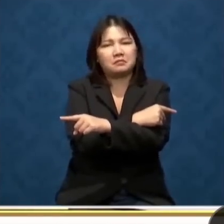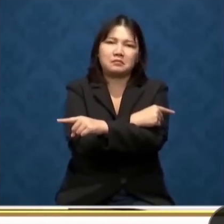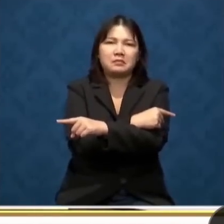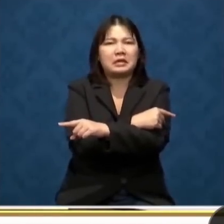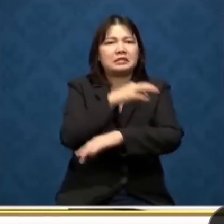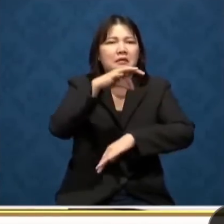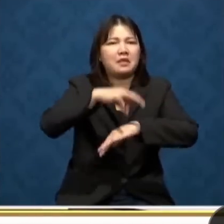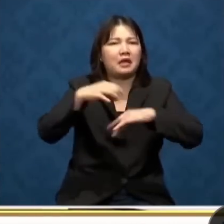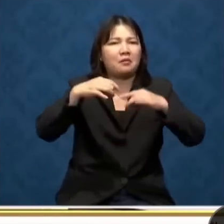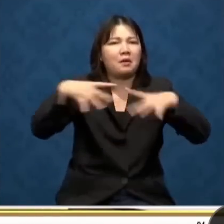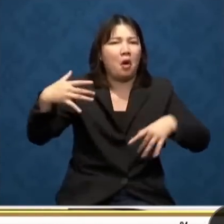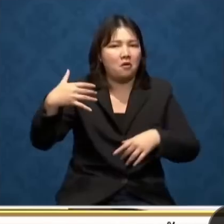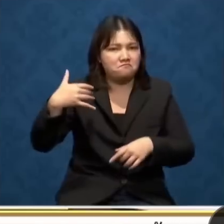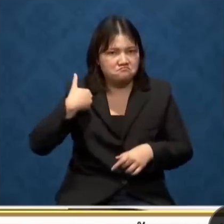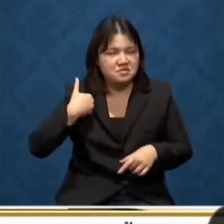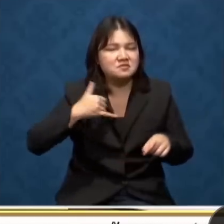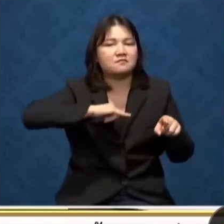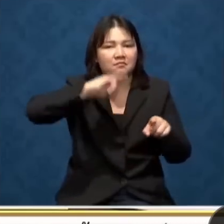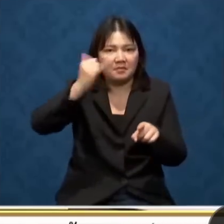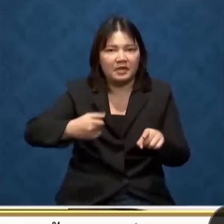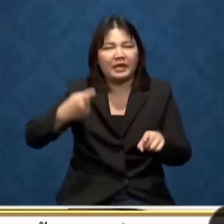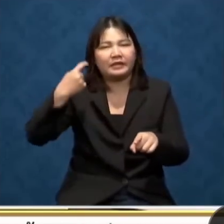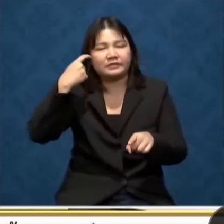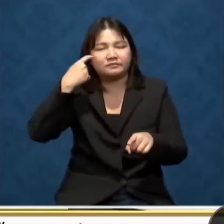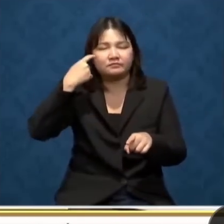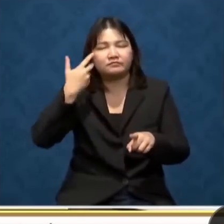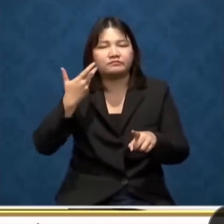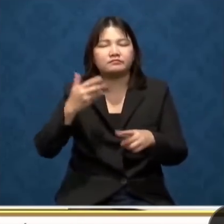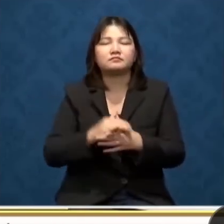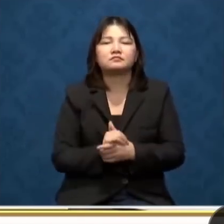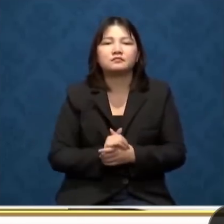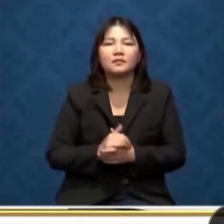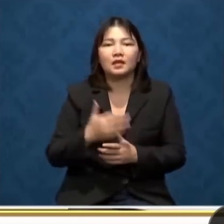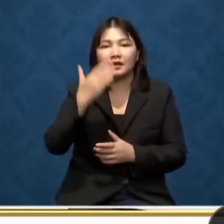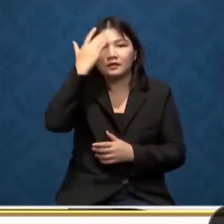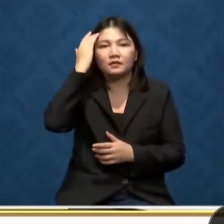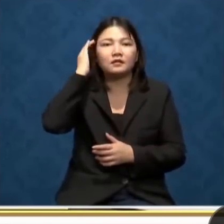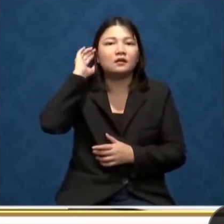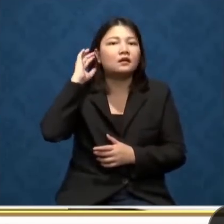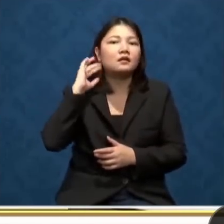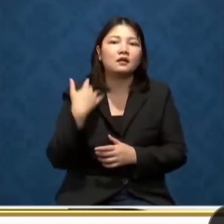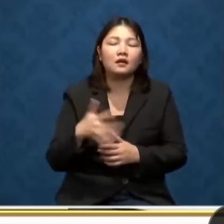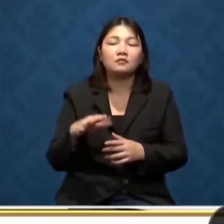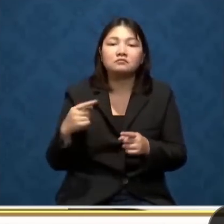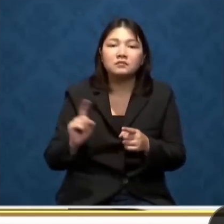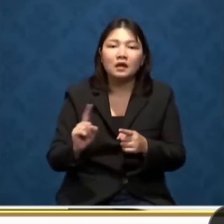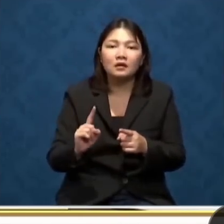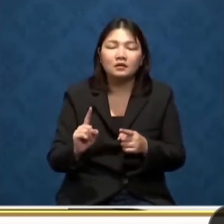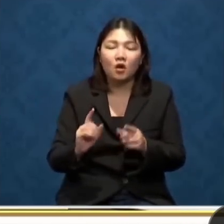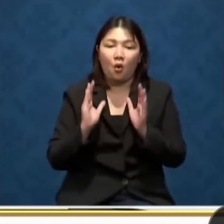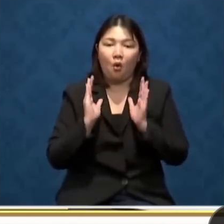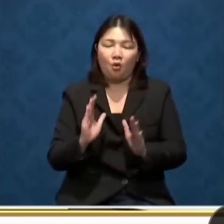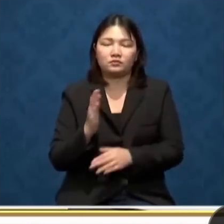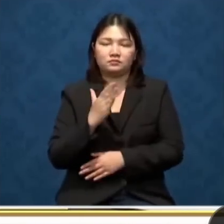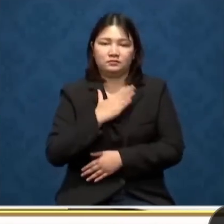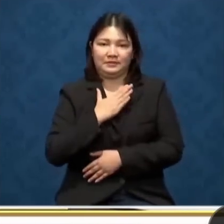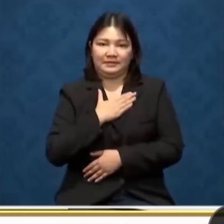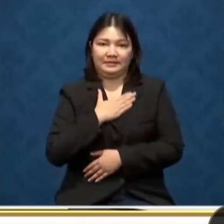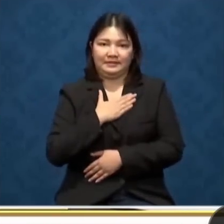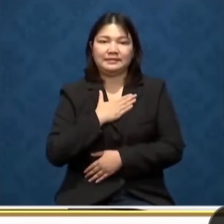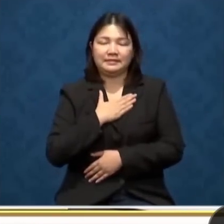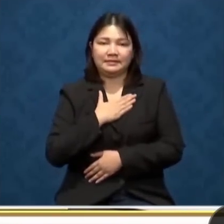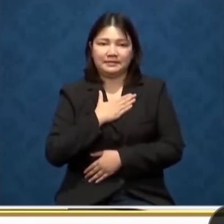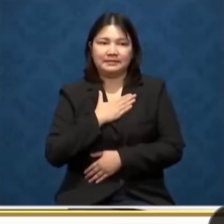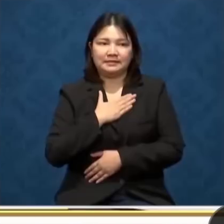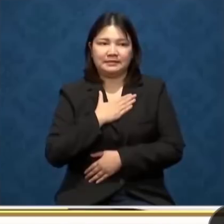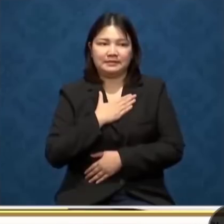ีการเพียมการทจะเลือกตงอดปกัสัคมแล้วก็สาบต่อไปด้วยนะครับว่า ผู้ปกนตนทจะเปผู้มีสตเลือก